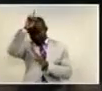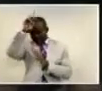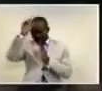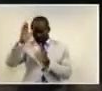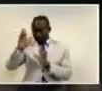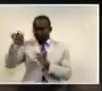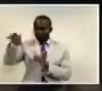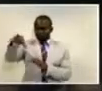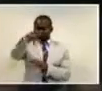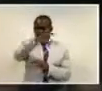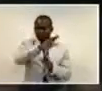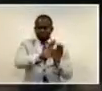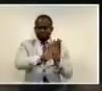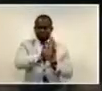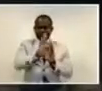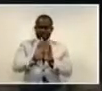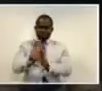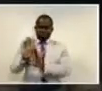imbere